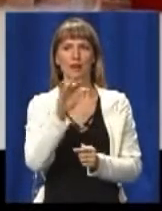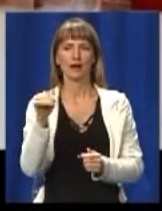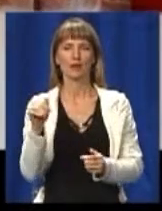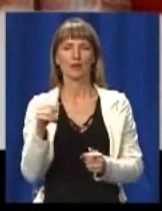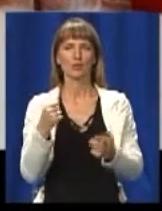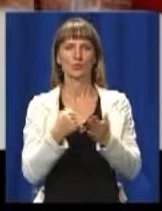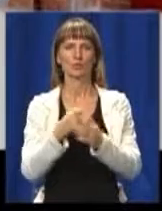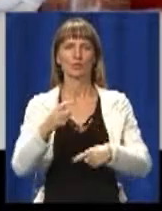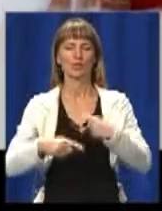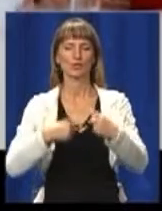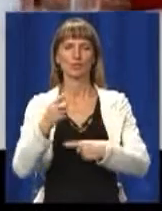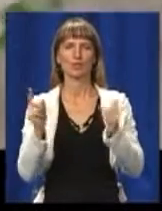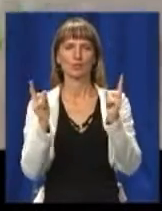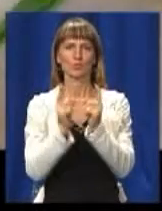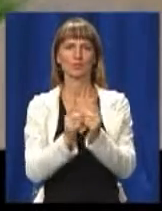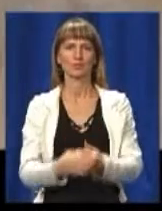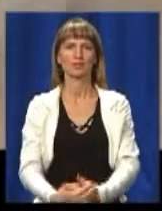Бувайте до наступних зустрічей.